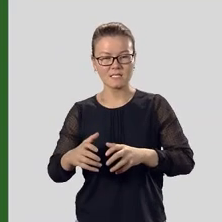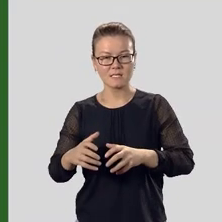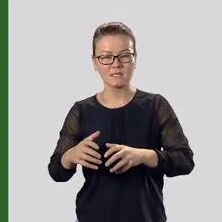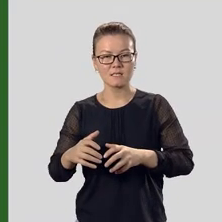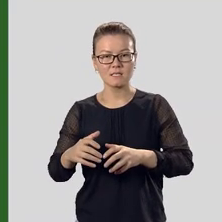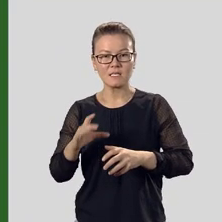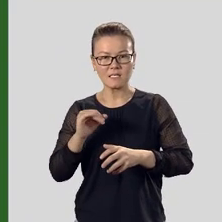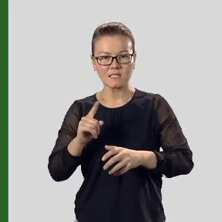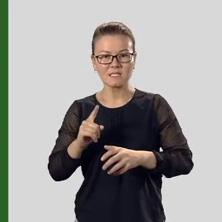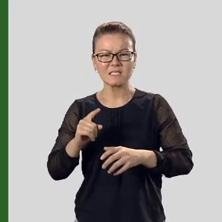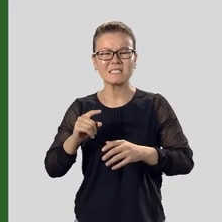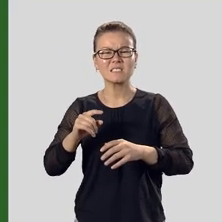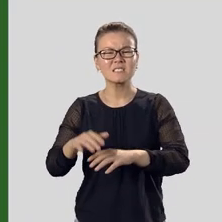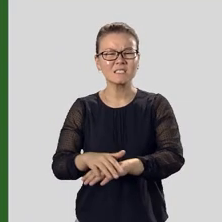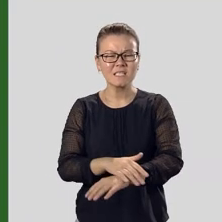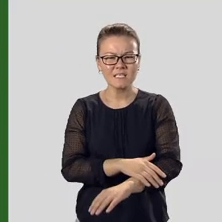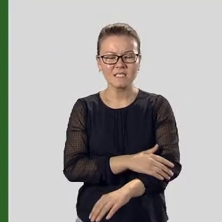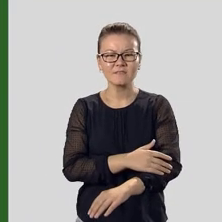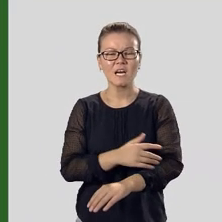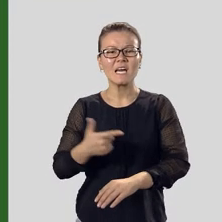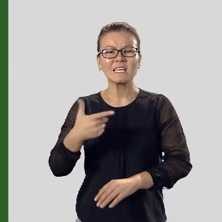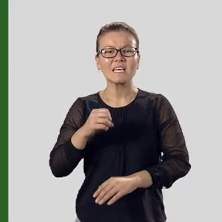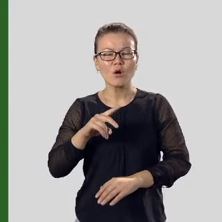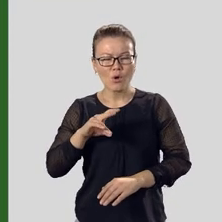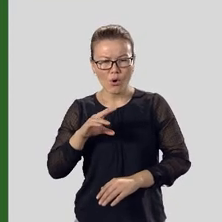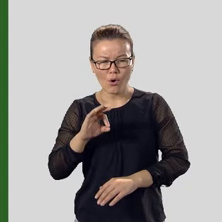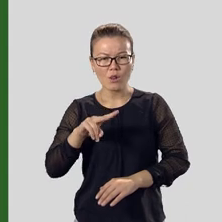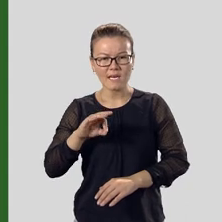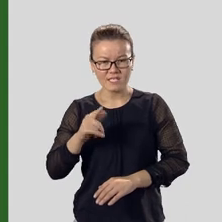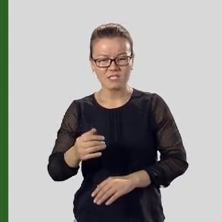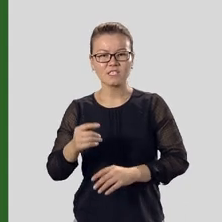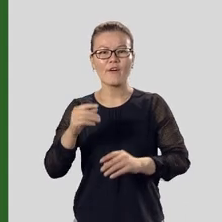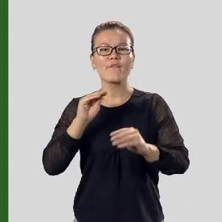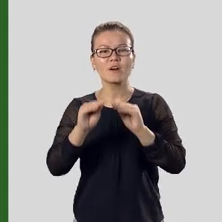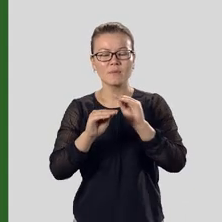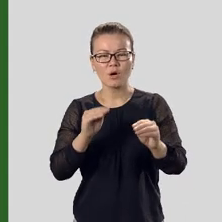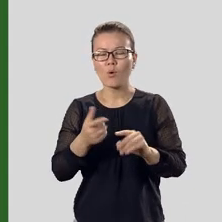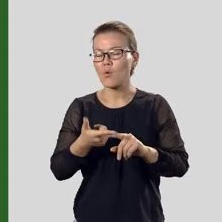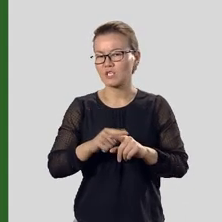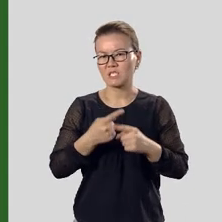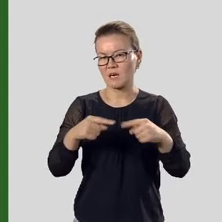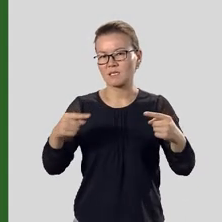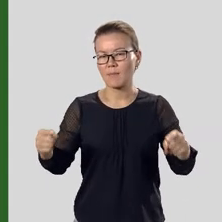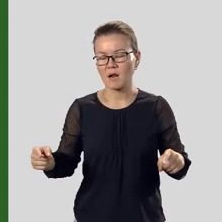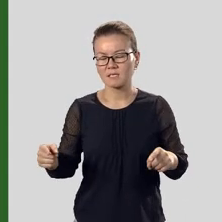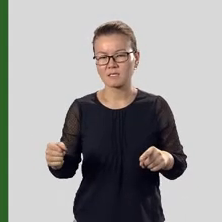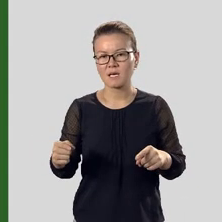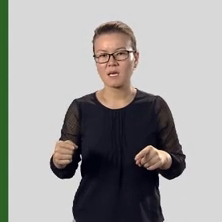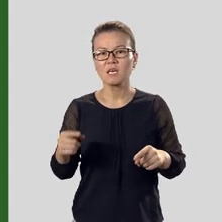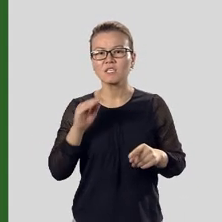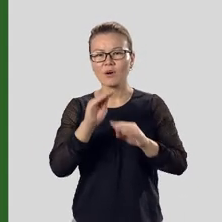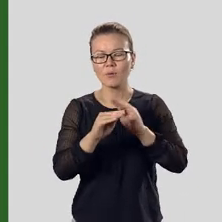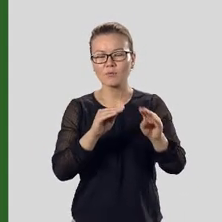Земли из-за длительного геологического формирования очень разнообразна. И совокупность